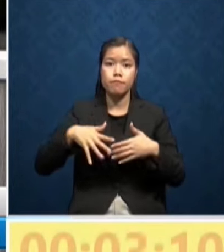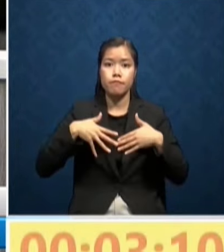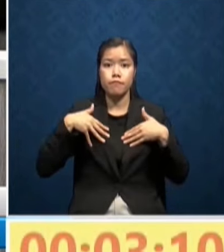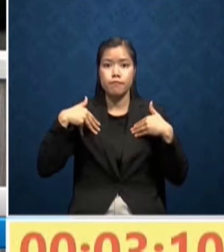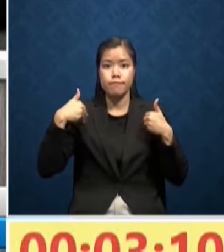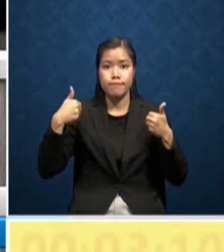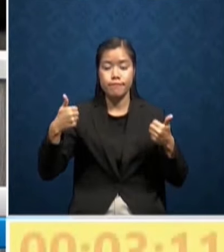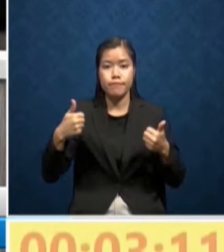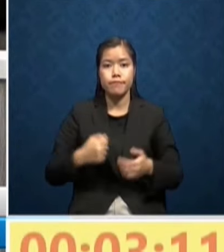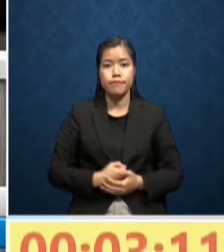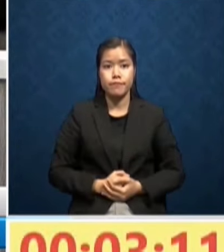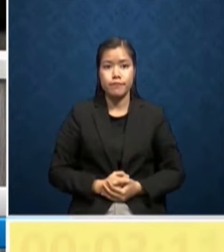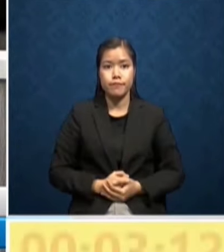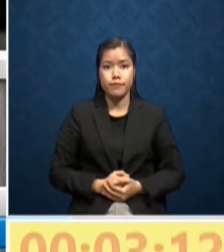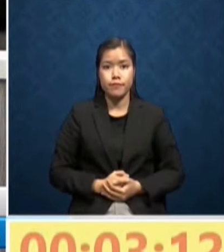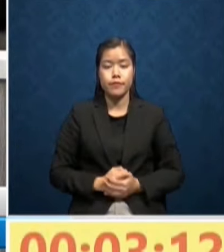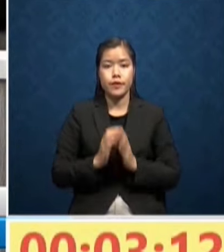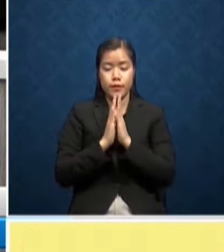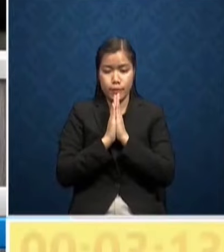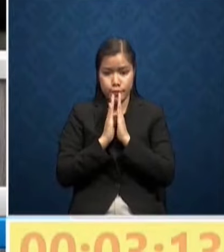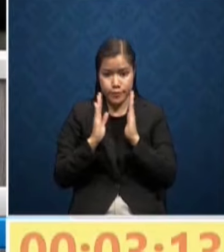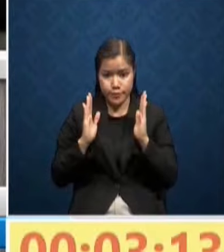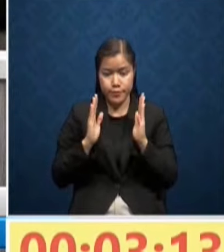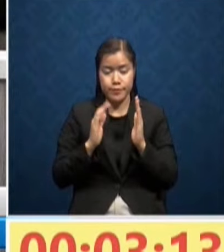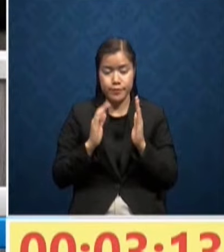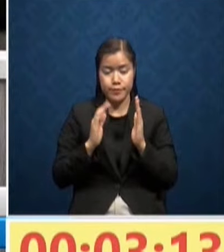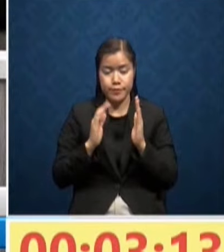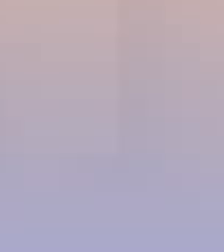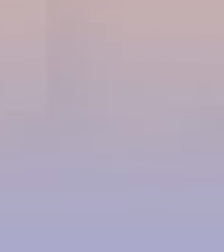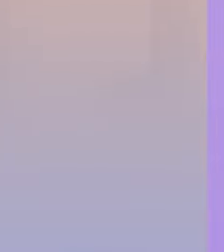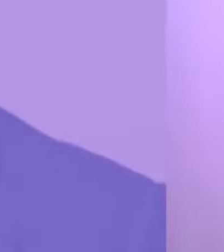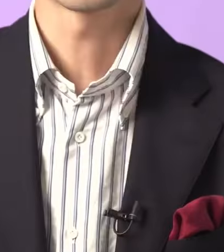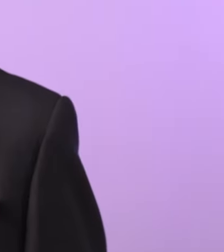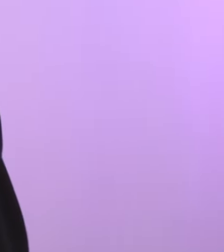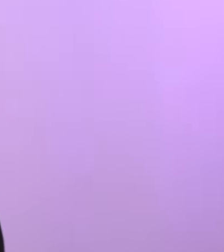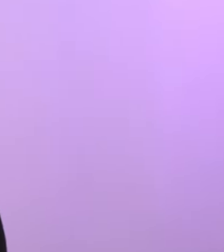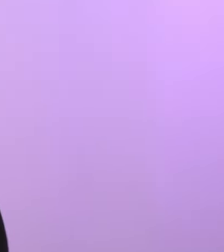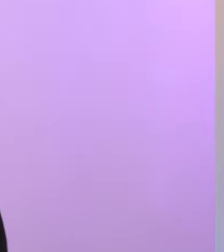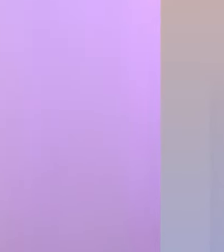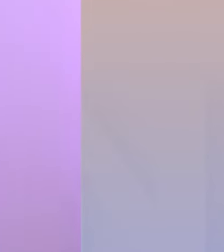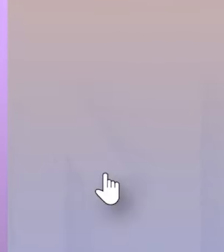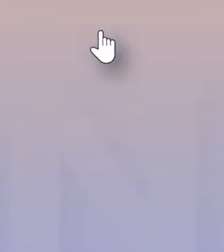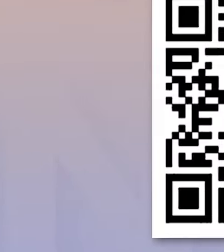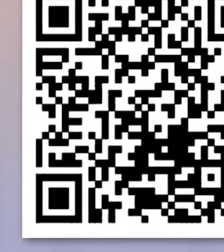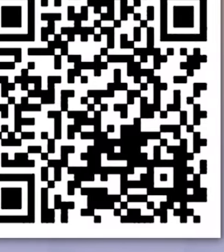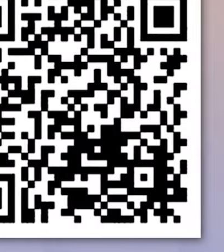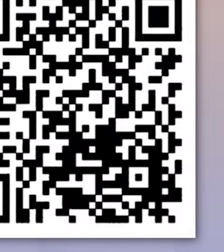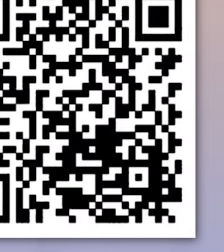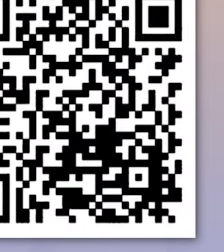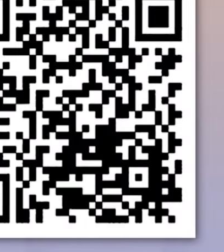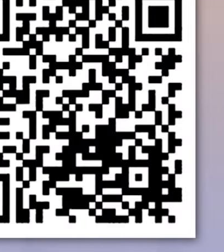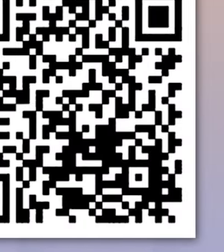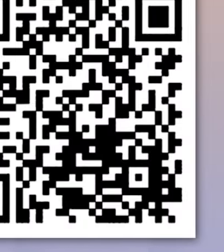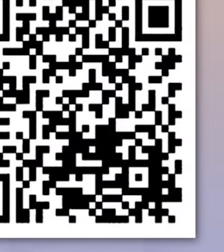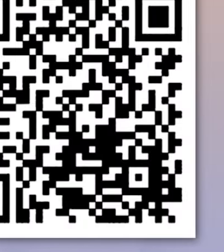ภพอันงดงามขอบคุณค่ะท่านดูคลิปจบแล้วฝากกดไลค์กดแชร์กด